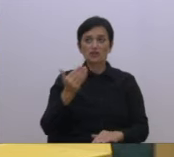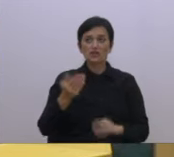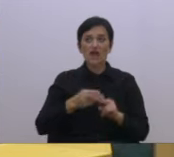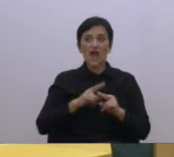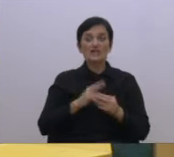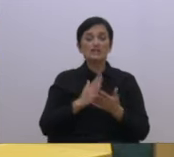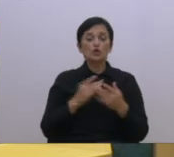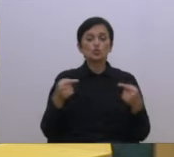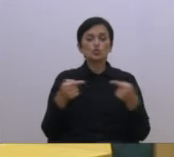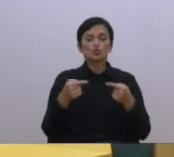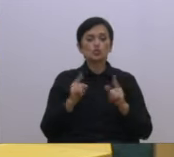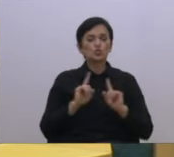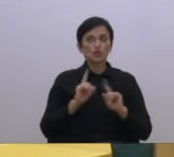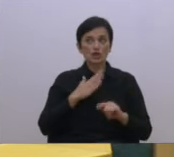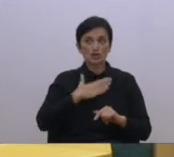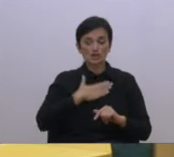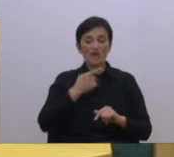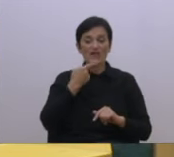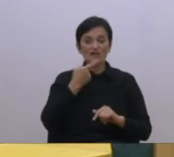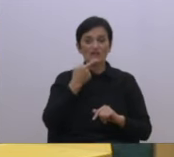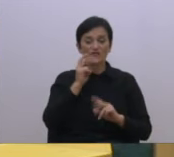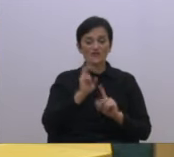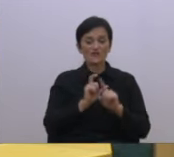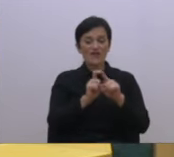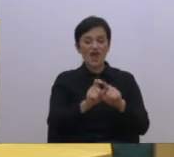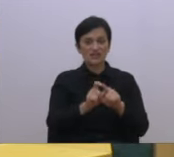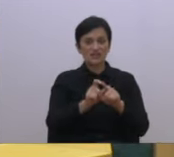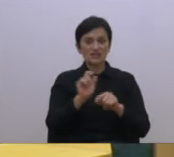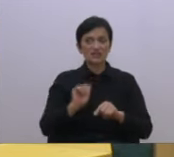არის ზუსტად რასაც ჩვენ ვეძახით გარეძალებზე